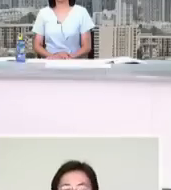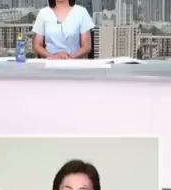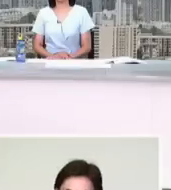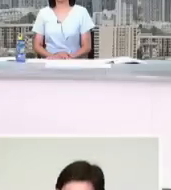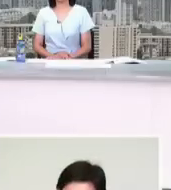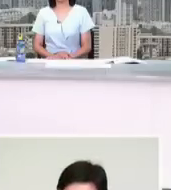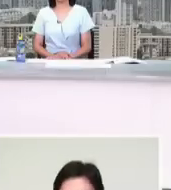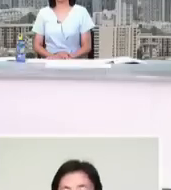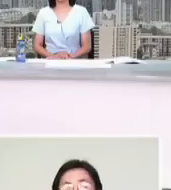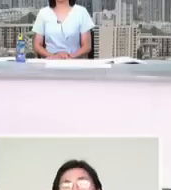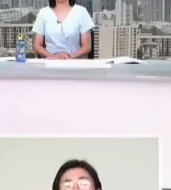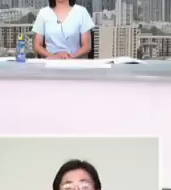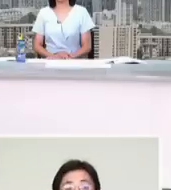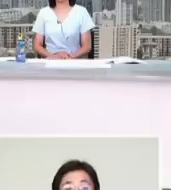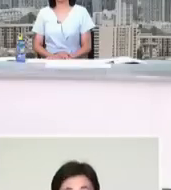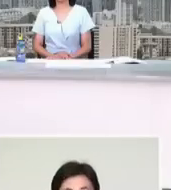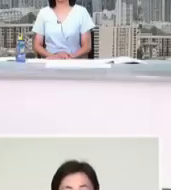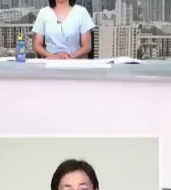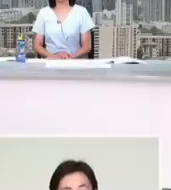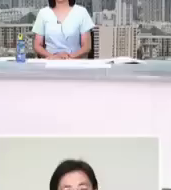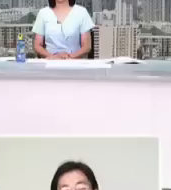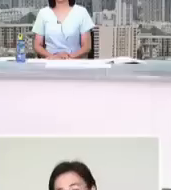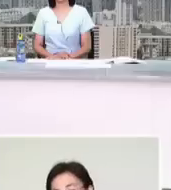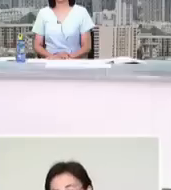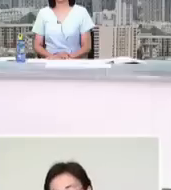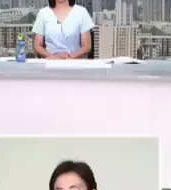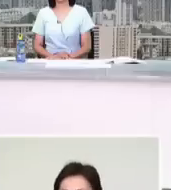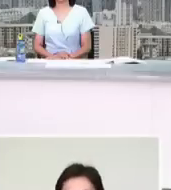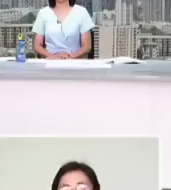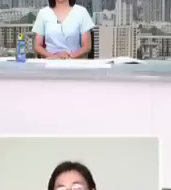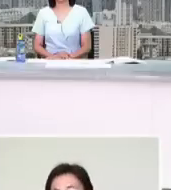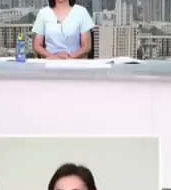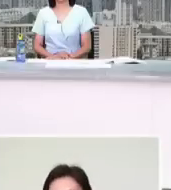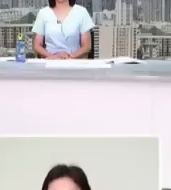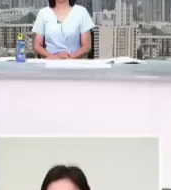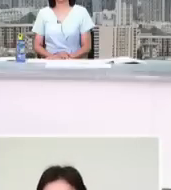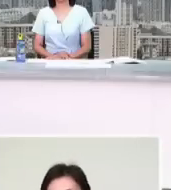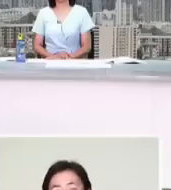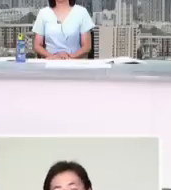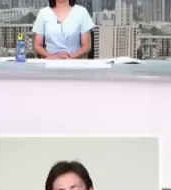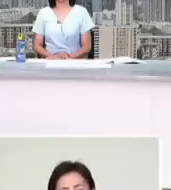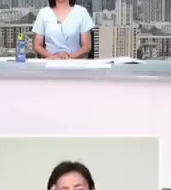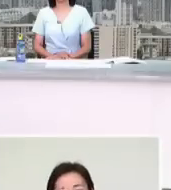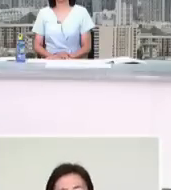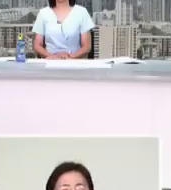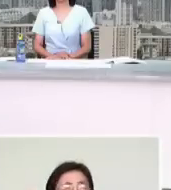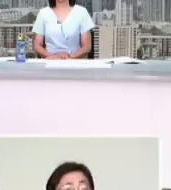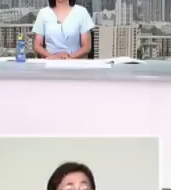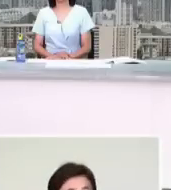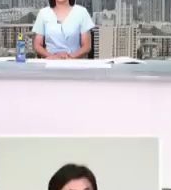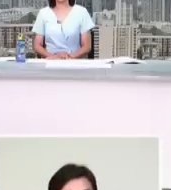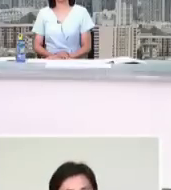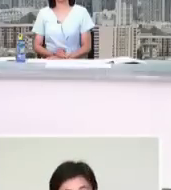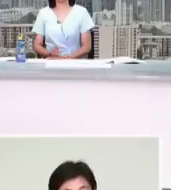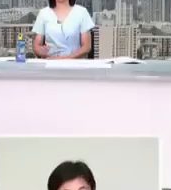แล้วเพราะว่าจีนล่าสุดได้มีการซ้อมรบในน่านน้ำทะเลจีนใต้แล้วก็มีรายงานด้วยว่าเมื่อช่วงค่ำวานนี้ตามเวลาในบ้านเรานี่นะคะ